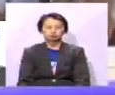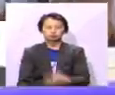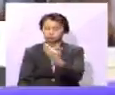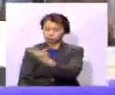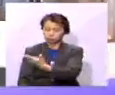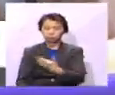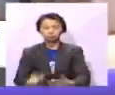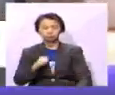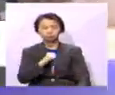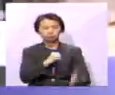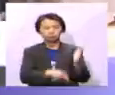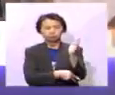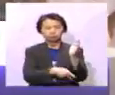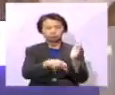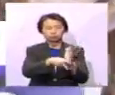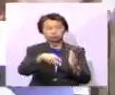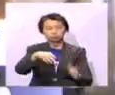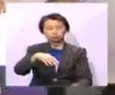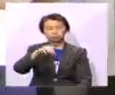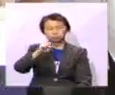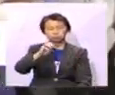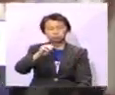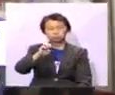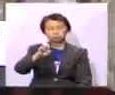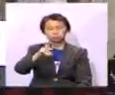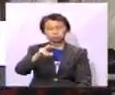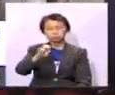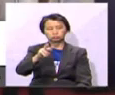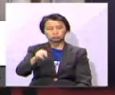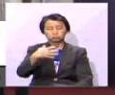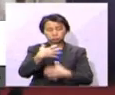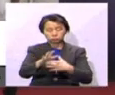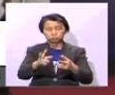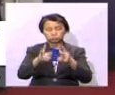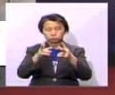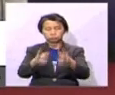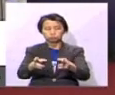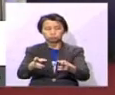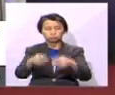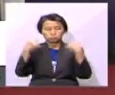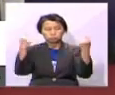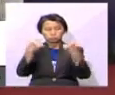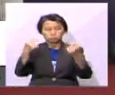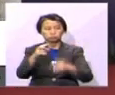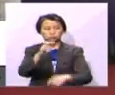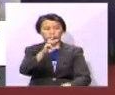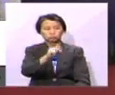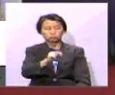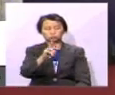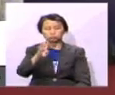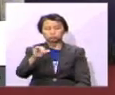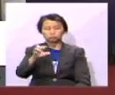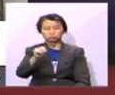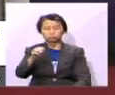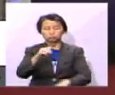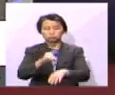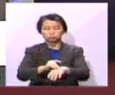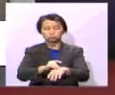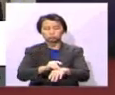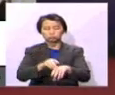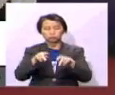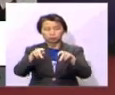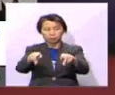Beliau yang juga ahli parlimen Sembrong berkata demikian kepada pemberita selepas merasmikan Fiesta NBOS Mesra Rakyat di Paloh, Keluang,